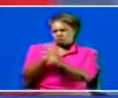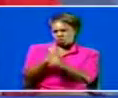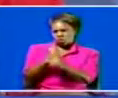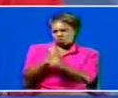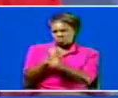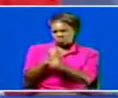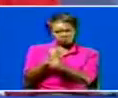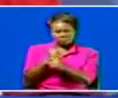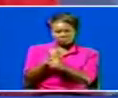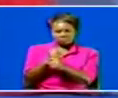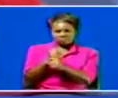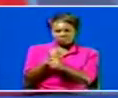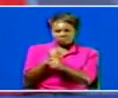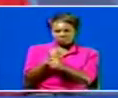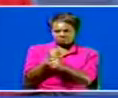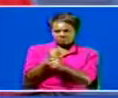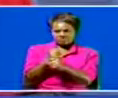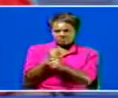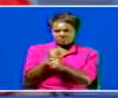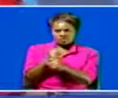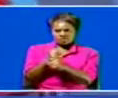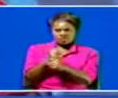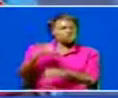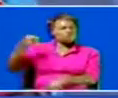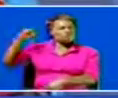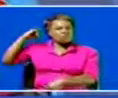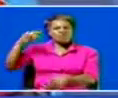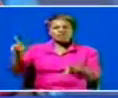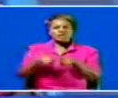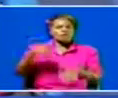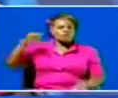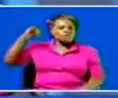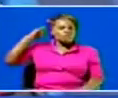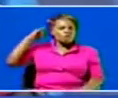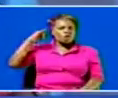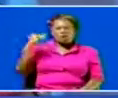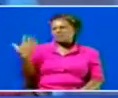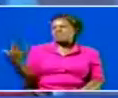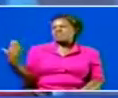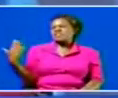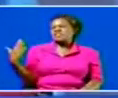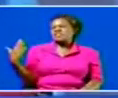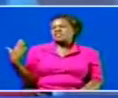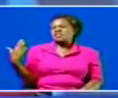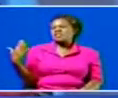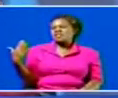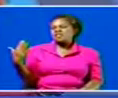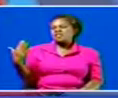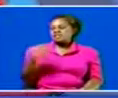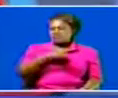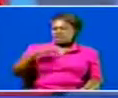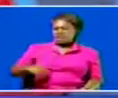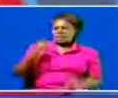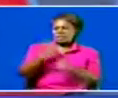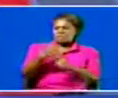Mara usije hata hizi simu, acha hata mambo mengi hata hizi simu. Hii simu ni lidude tu hili lilotengenezwa na mikono ya Mchina, lakini